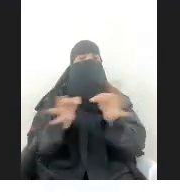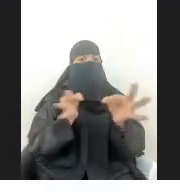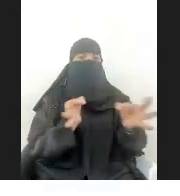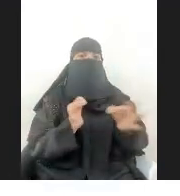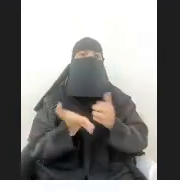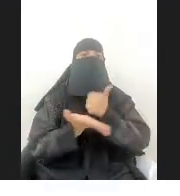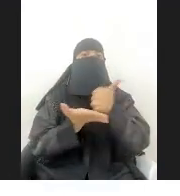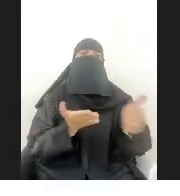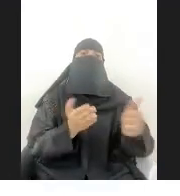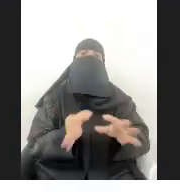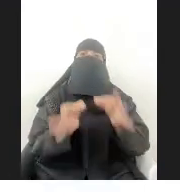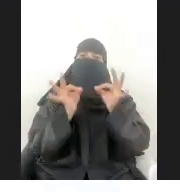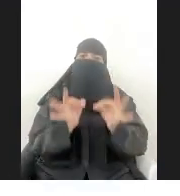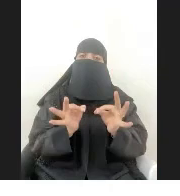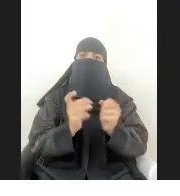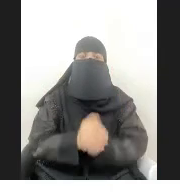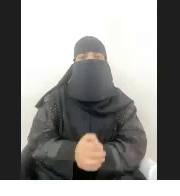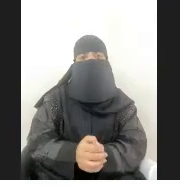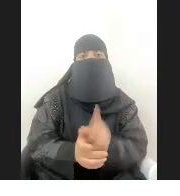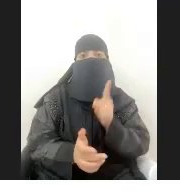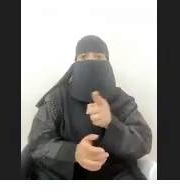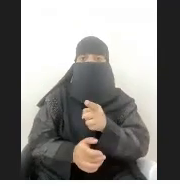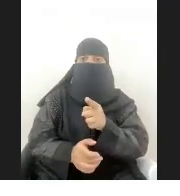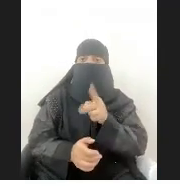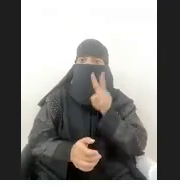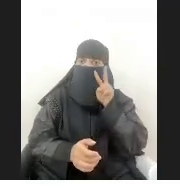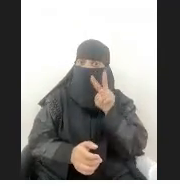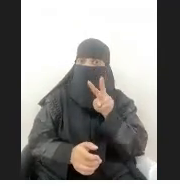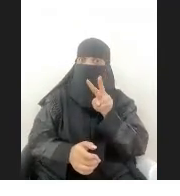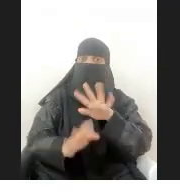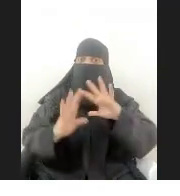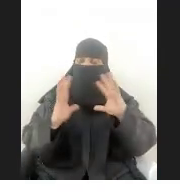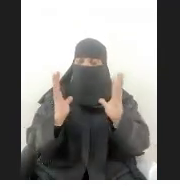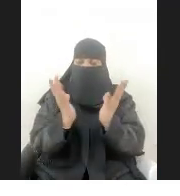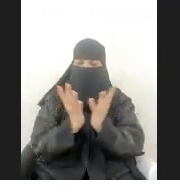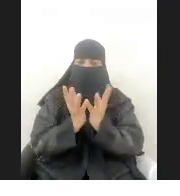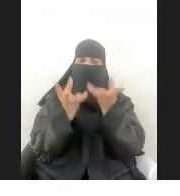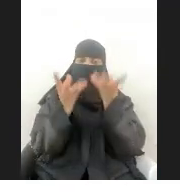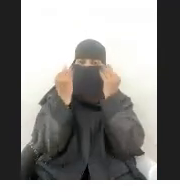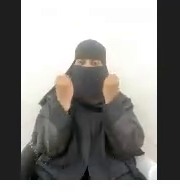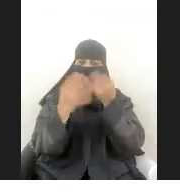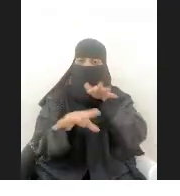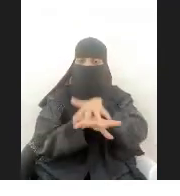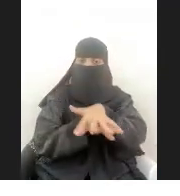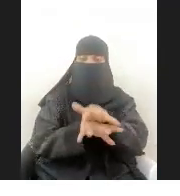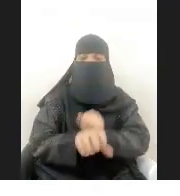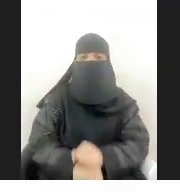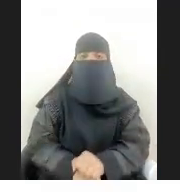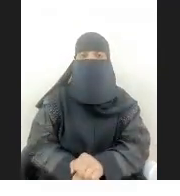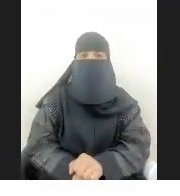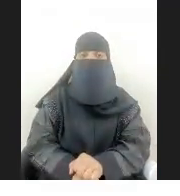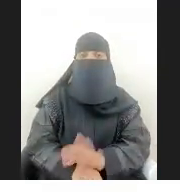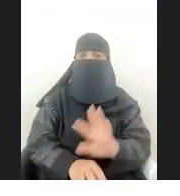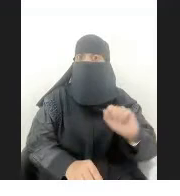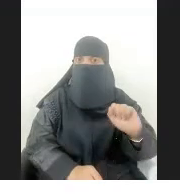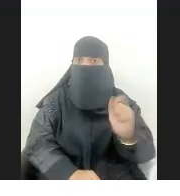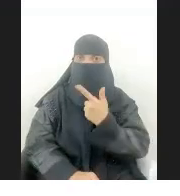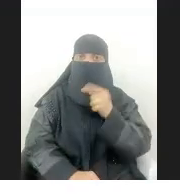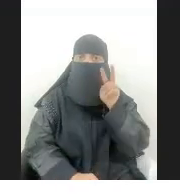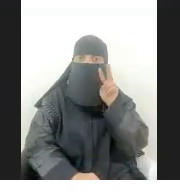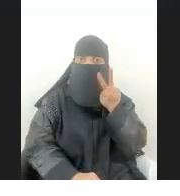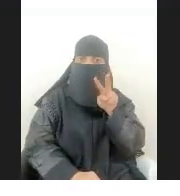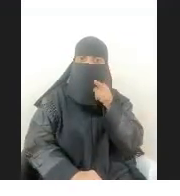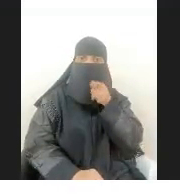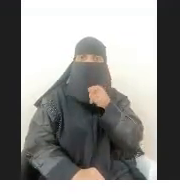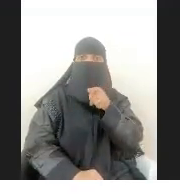محددة. فهذا المنظور العام للتعلم المدمج. بس على طول لما إحنا نيجي نقول أوكي